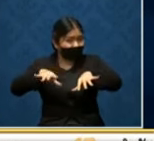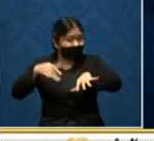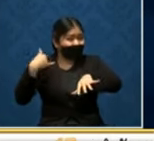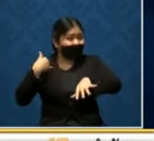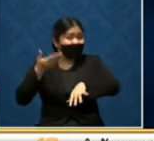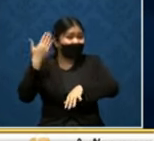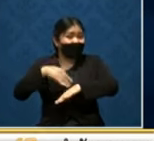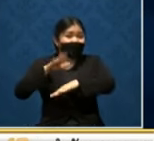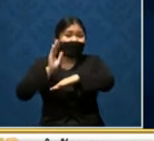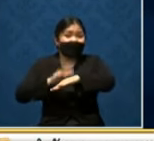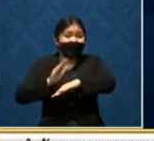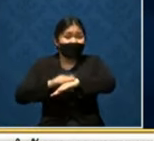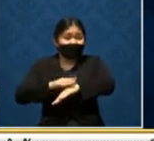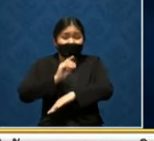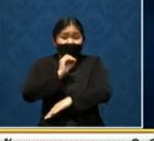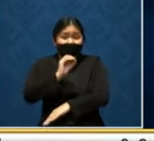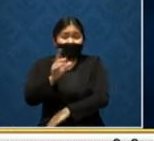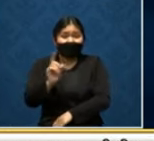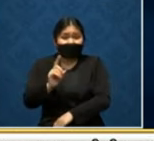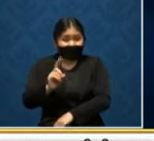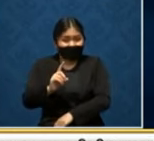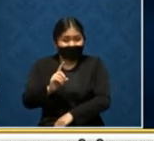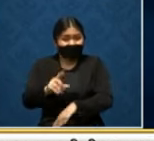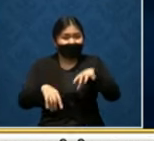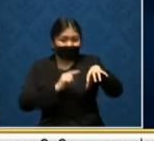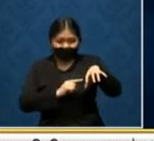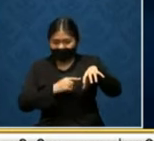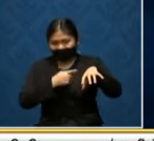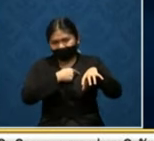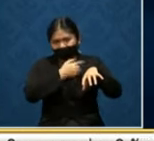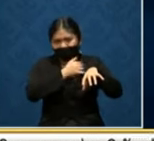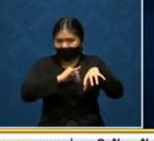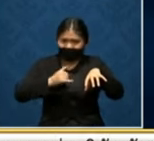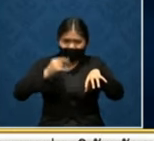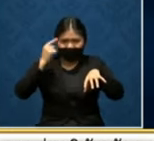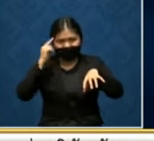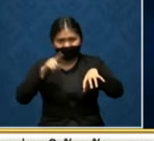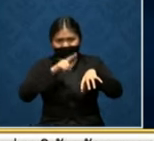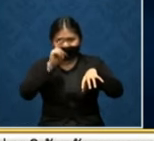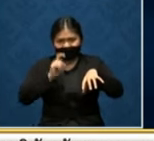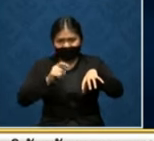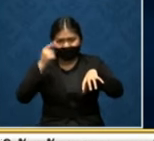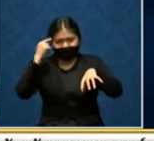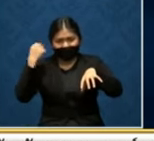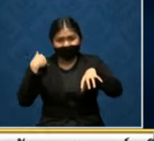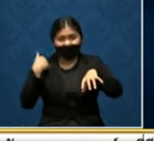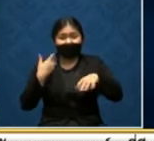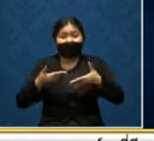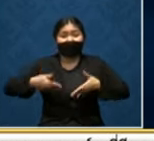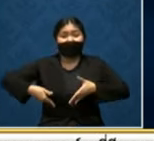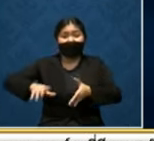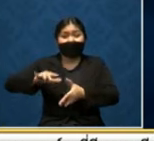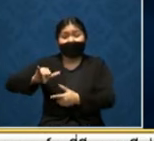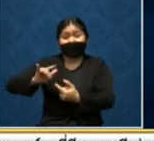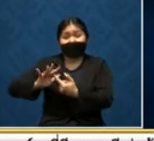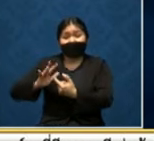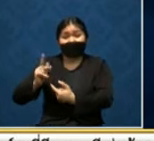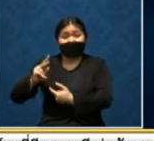ในขณะนั้นไปแล้วว่าโครงการนี้ไม่ชอบมาพากลและการยางแห่งประเทศไทยได้อนุมัติ